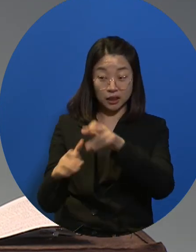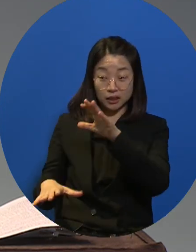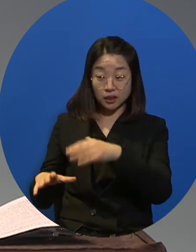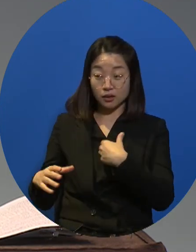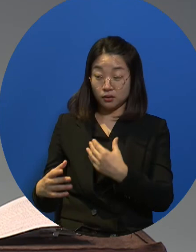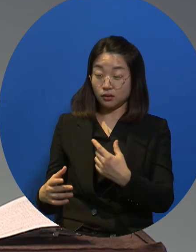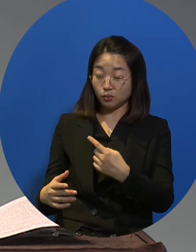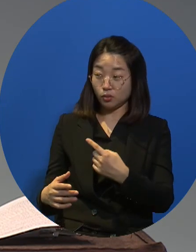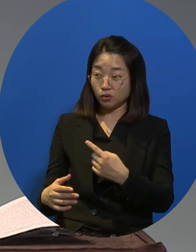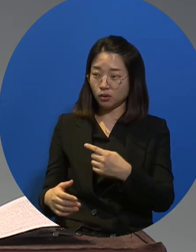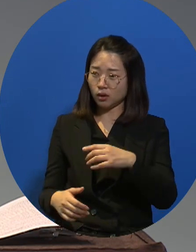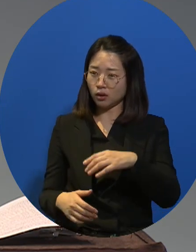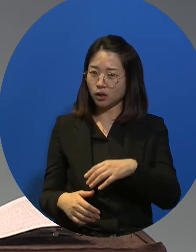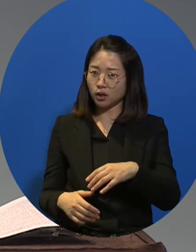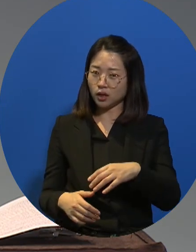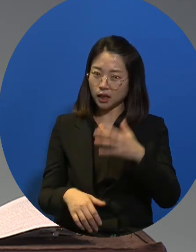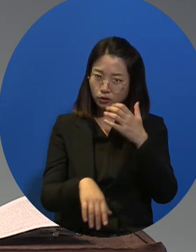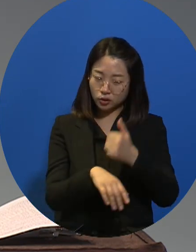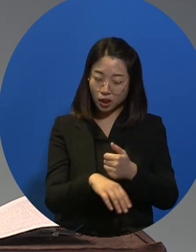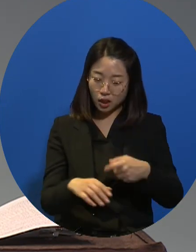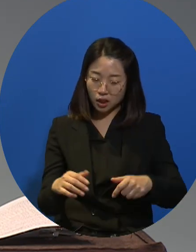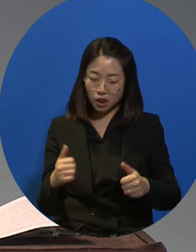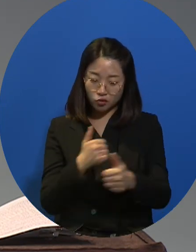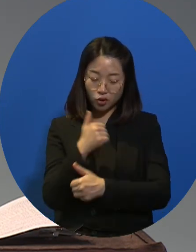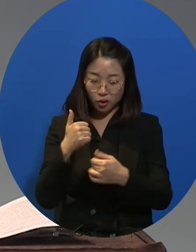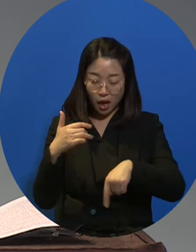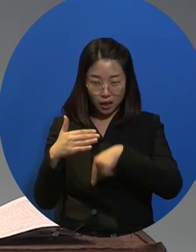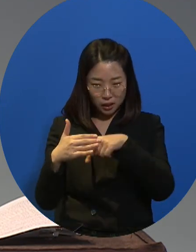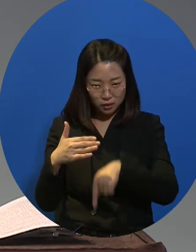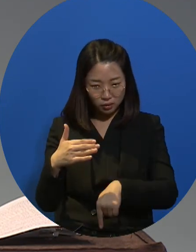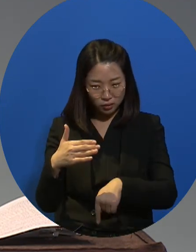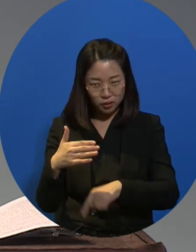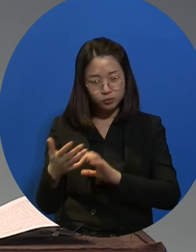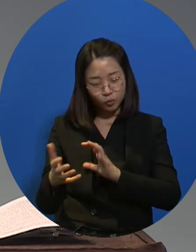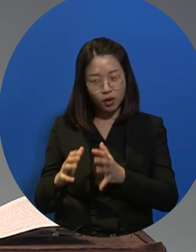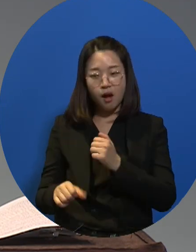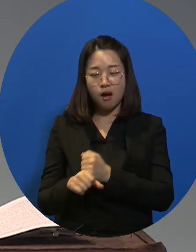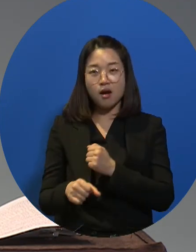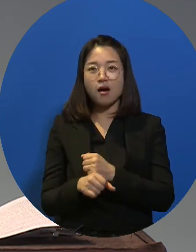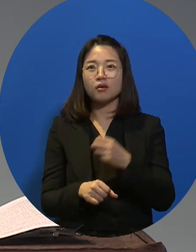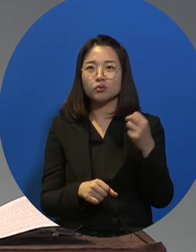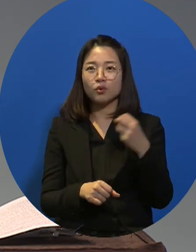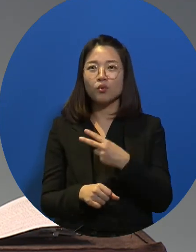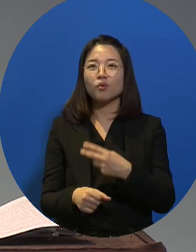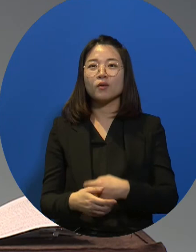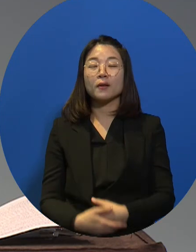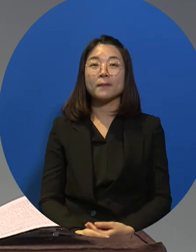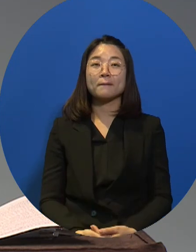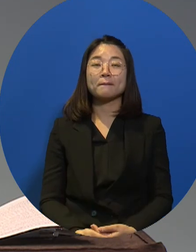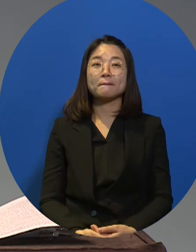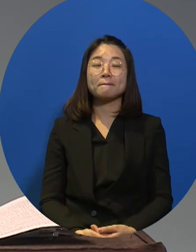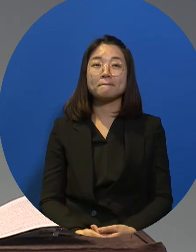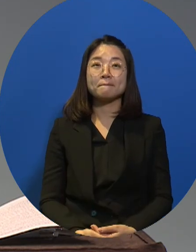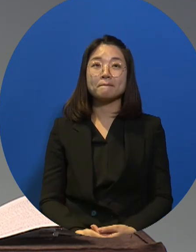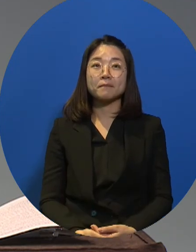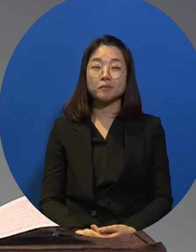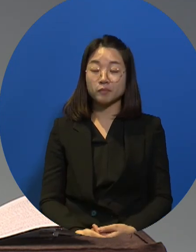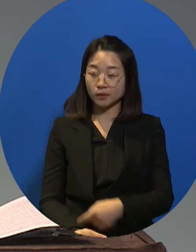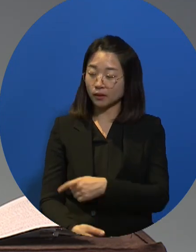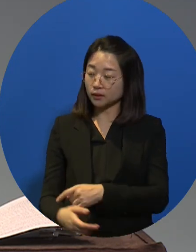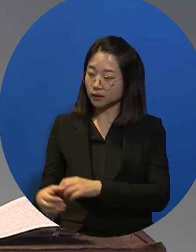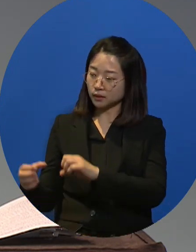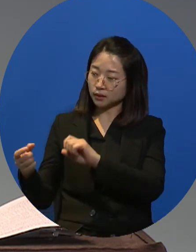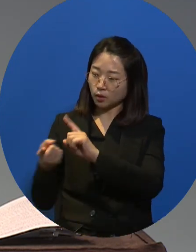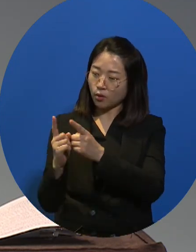역할을 해야 될지 인권위 내부에서 심도 있게 논의하고 또 어떤 결론을 모아야 되지